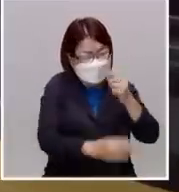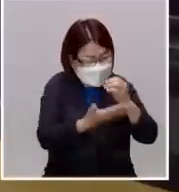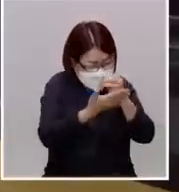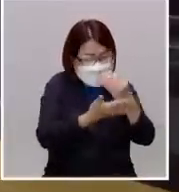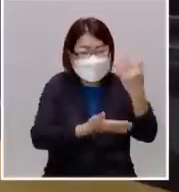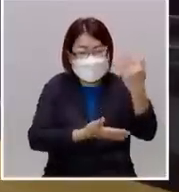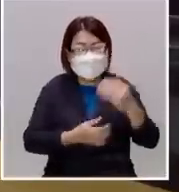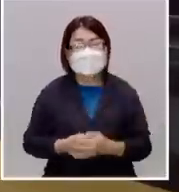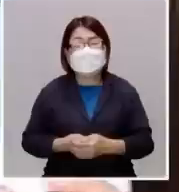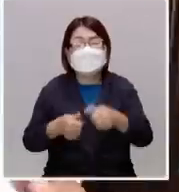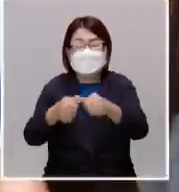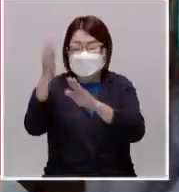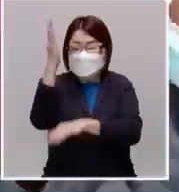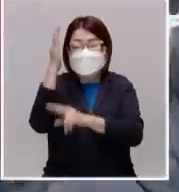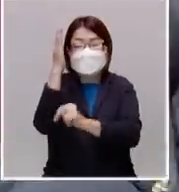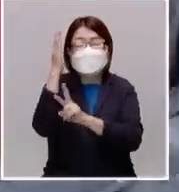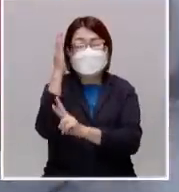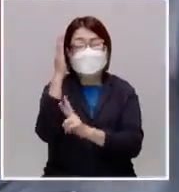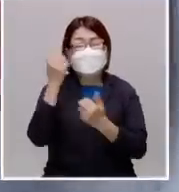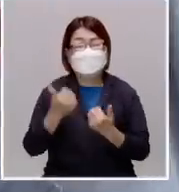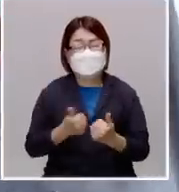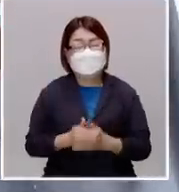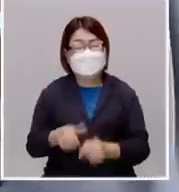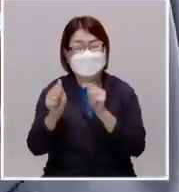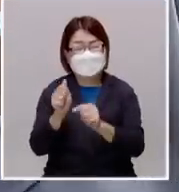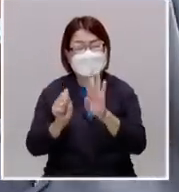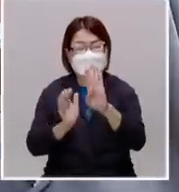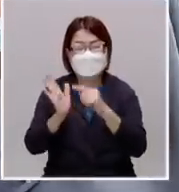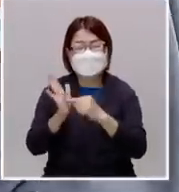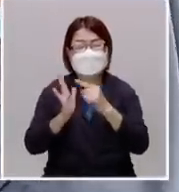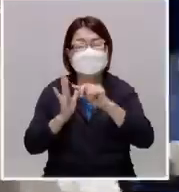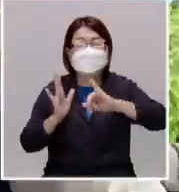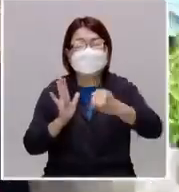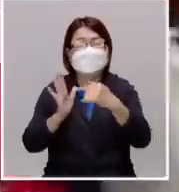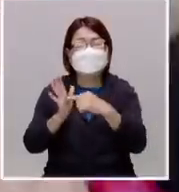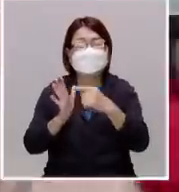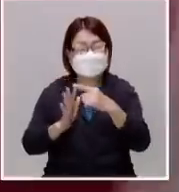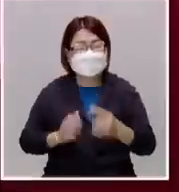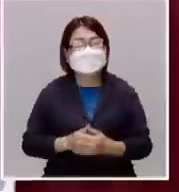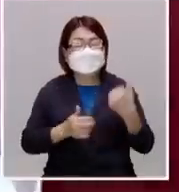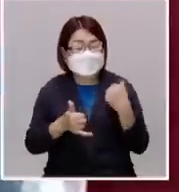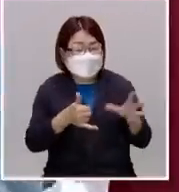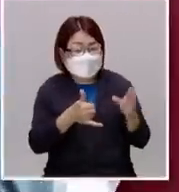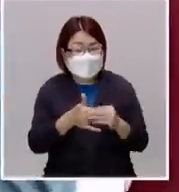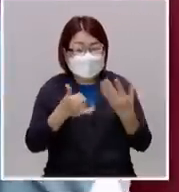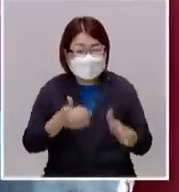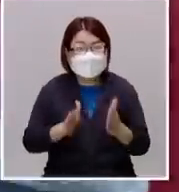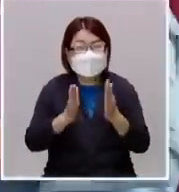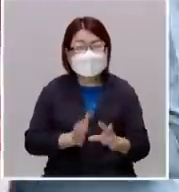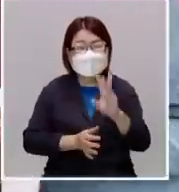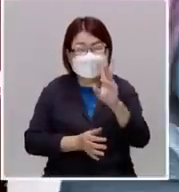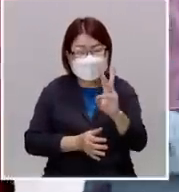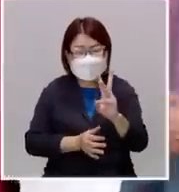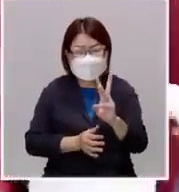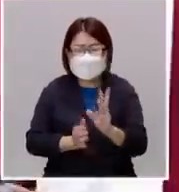ส่วนในพื้นที่จังหวัดนราธิวาสค่ะล่าสุดในพื้นที่อำเภอบาเจาะพบผู้ติดเชื้อโควิด-19 6คนด้วยกันแล้วทั้ง6คน